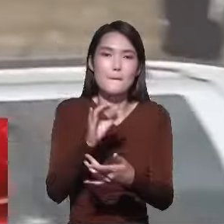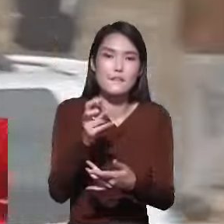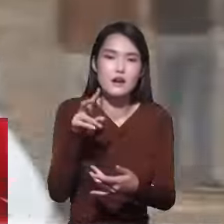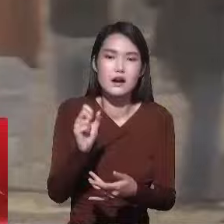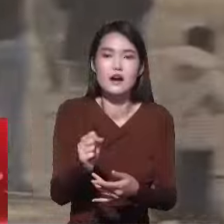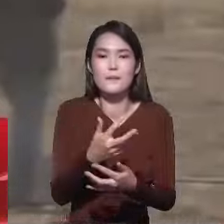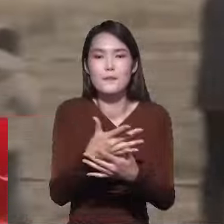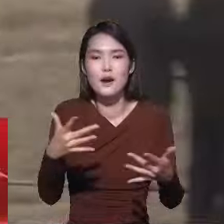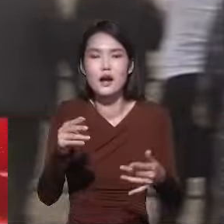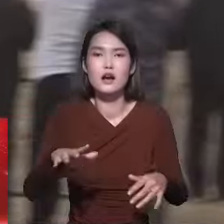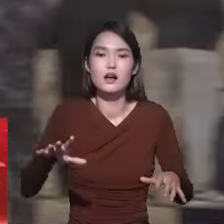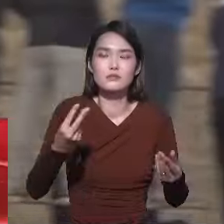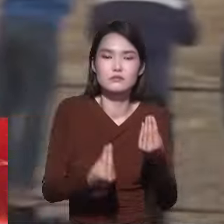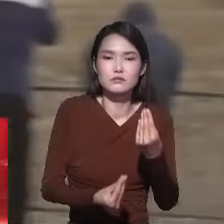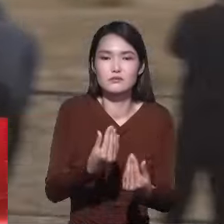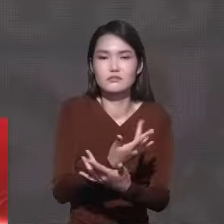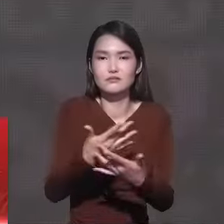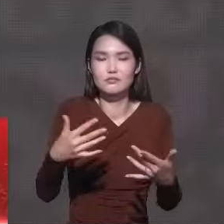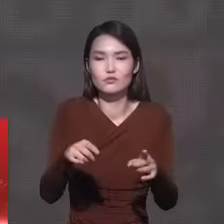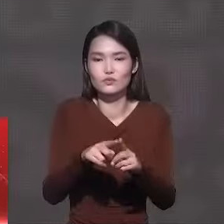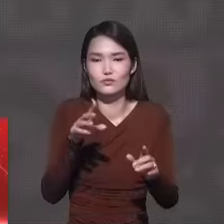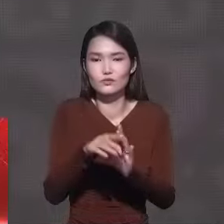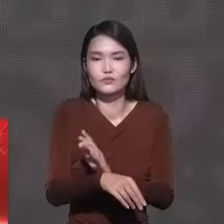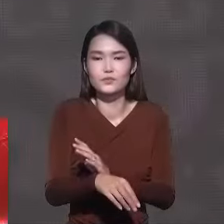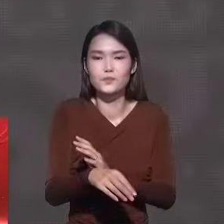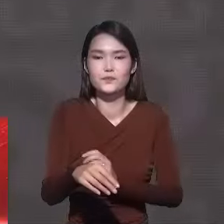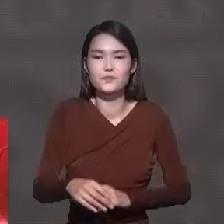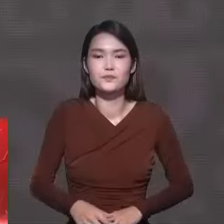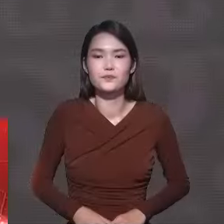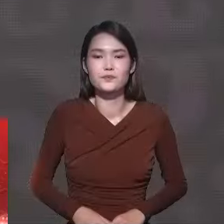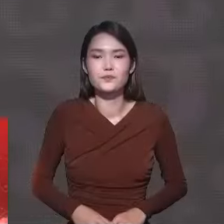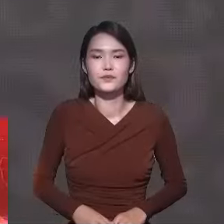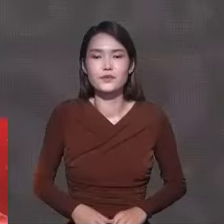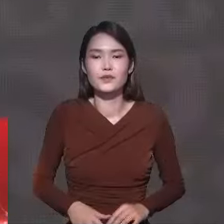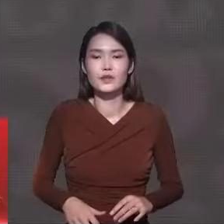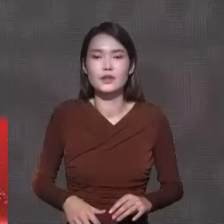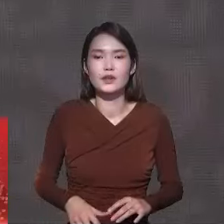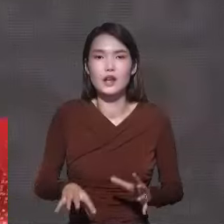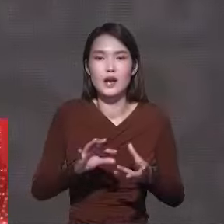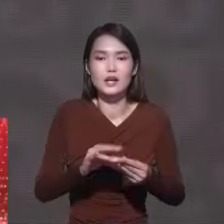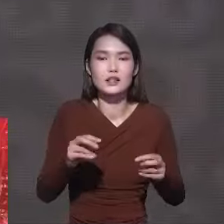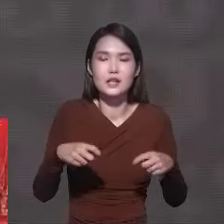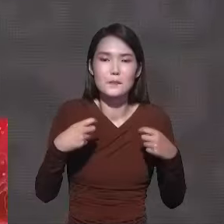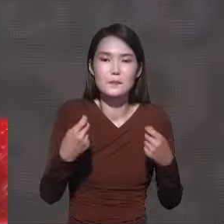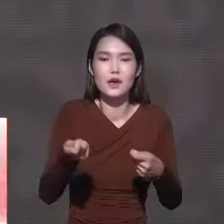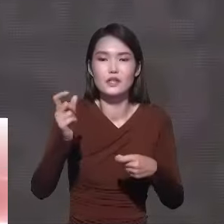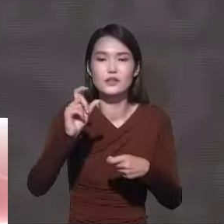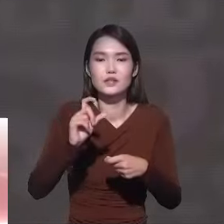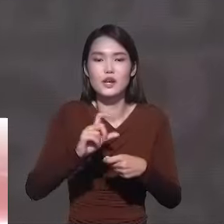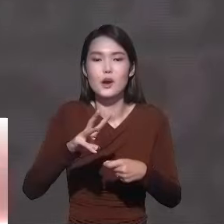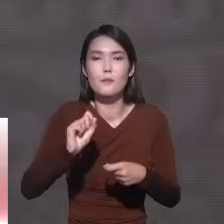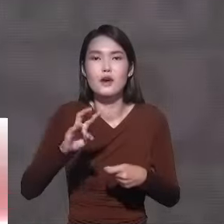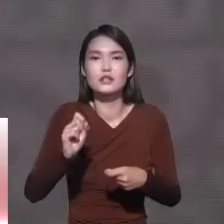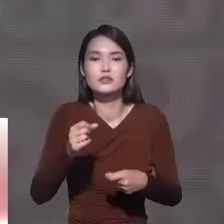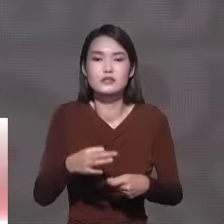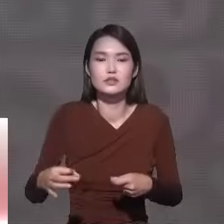а также аламан-байга и тай-байга. Той, агайын, кутты болсын, еңбектеріңізге сіздің ешқандай... Мангистауская область